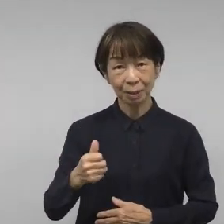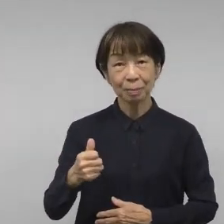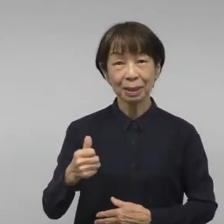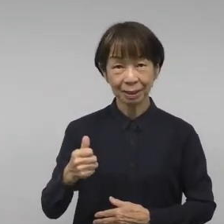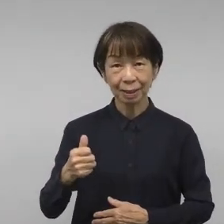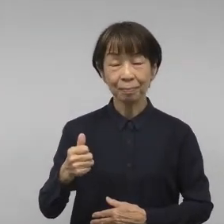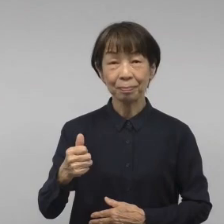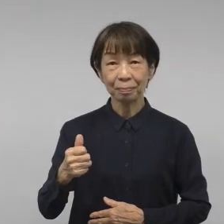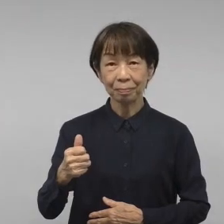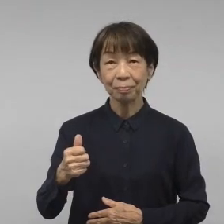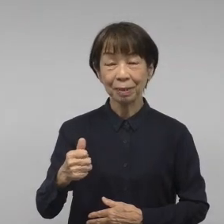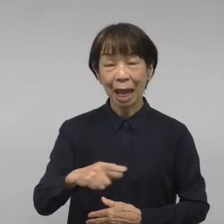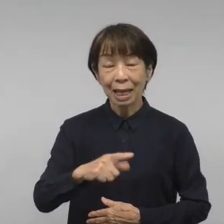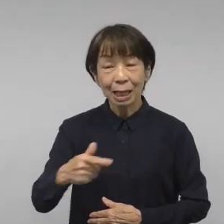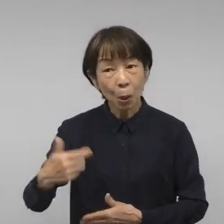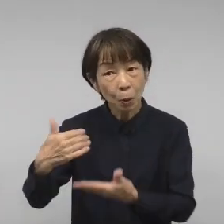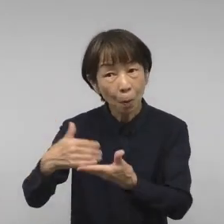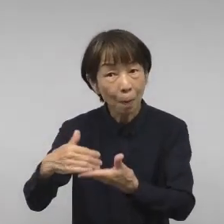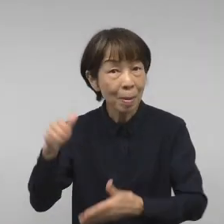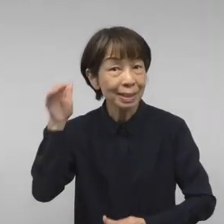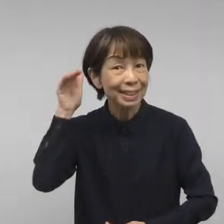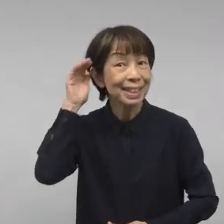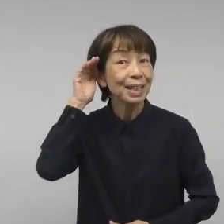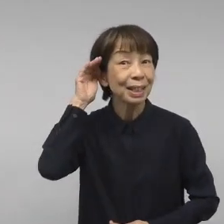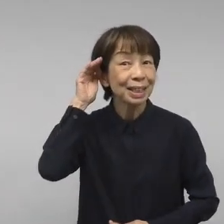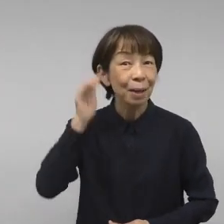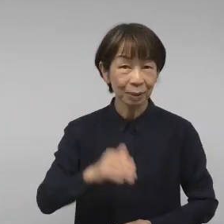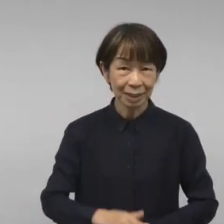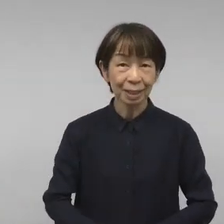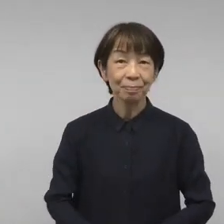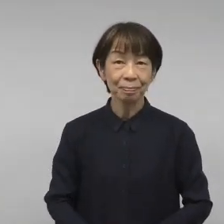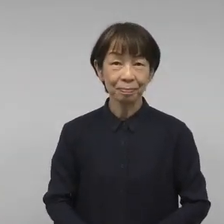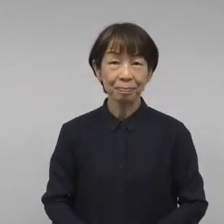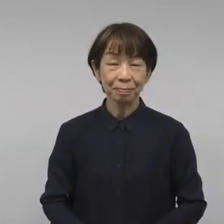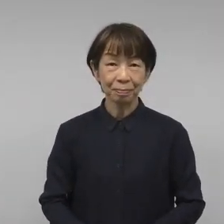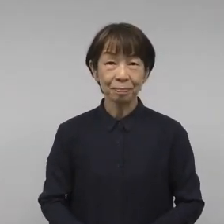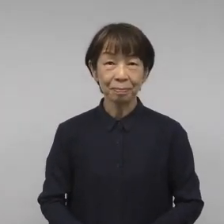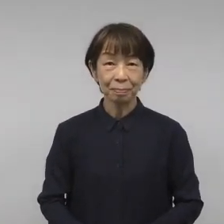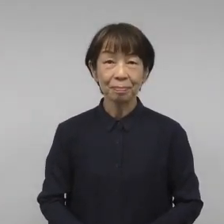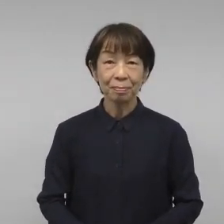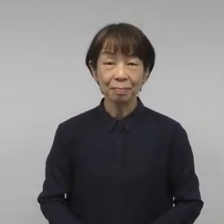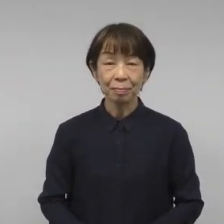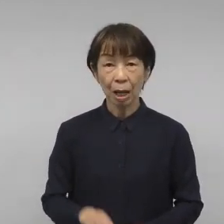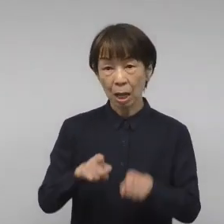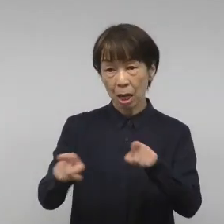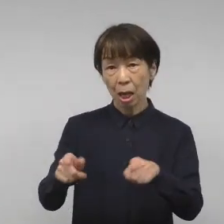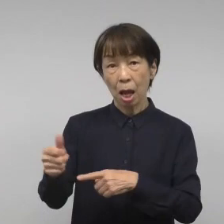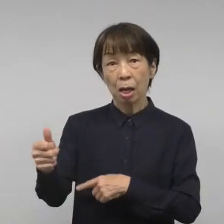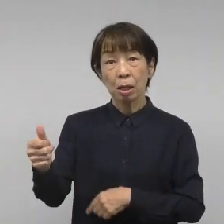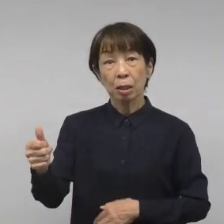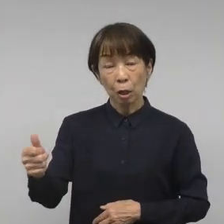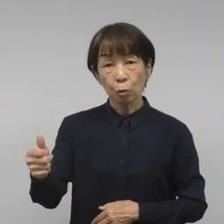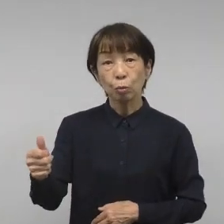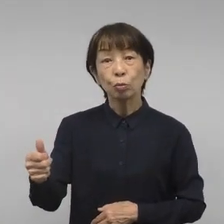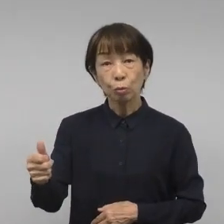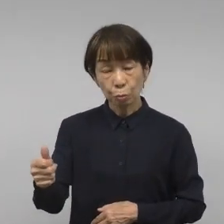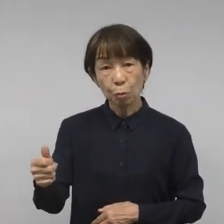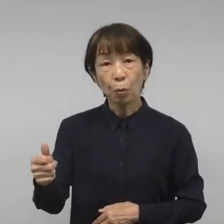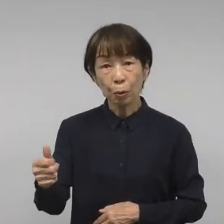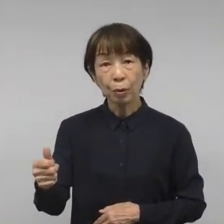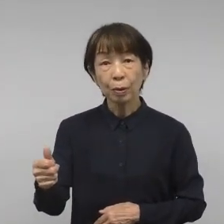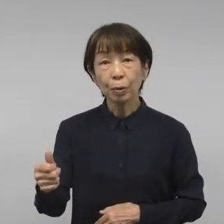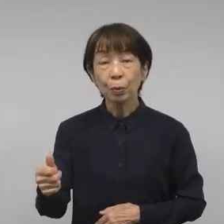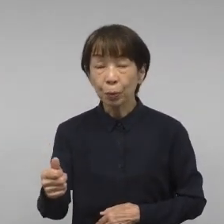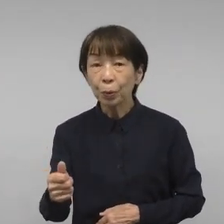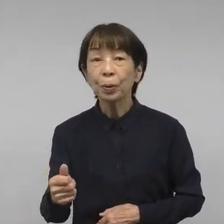いまして、いろいろ話を伺ったところで、あります。で、監督も言ってたんですけれども、やっぱり